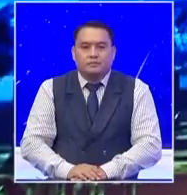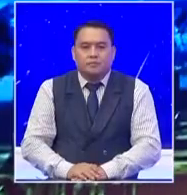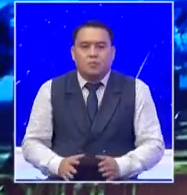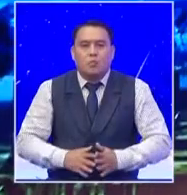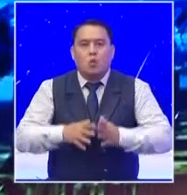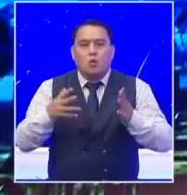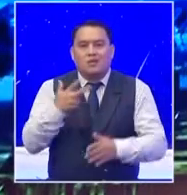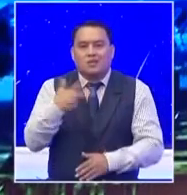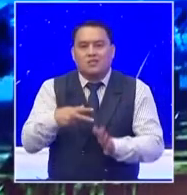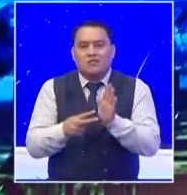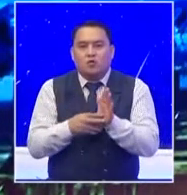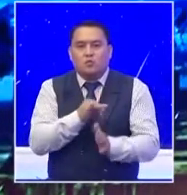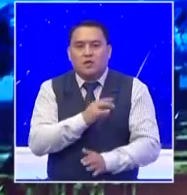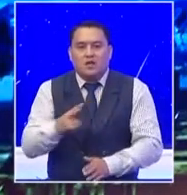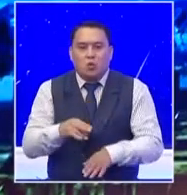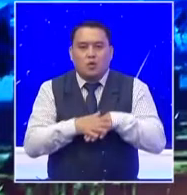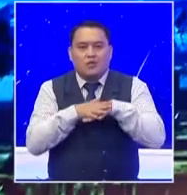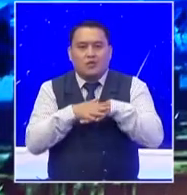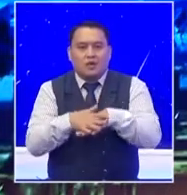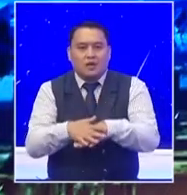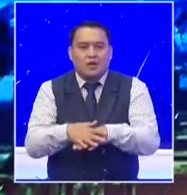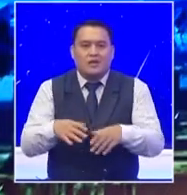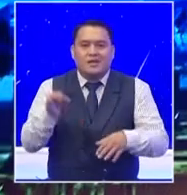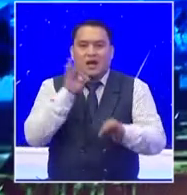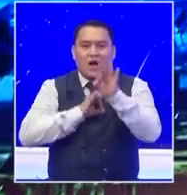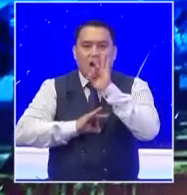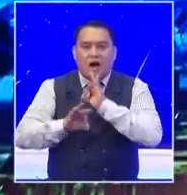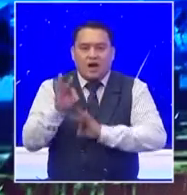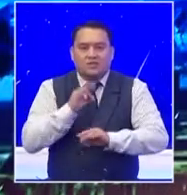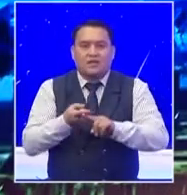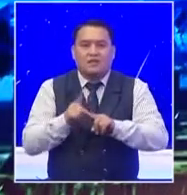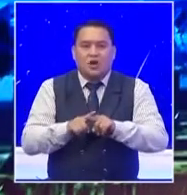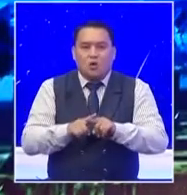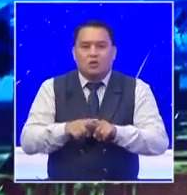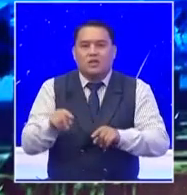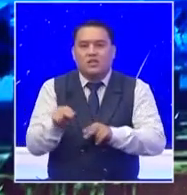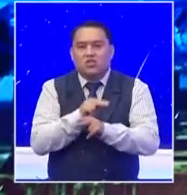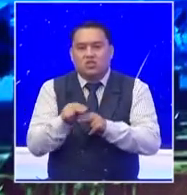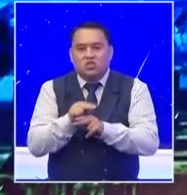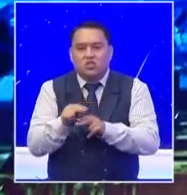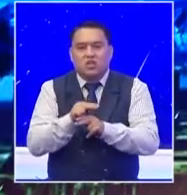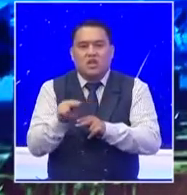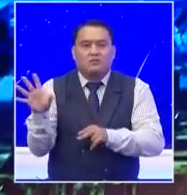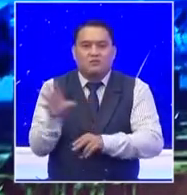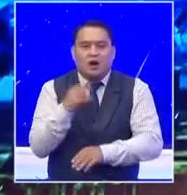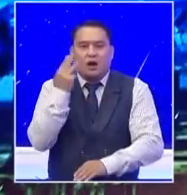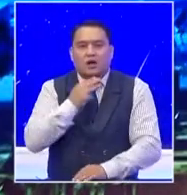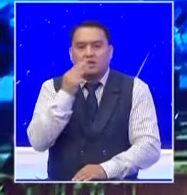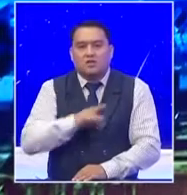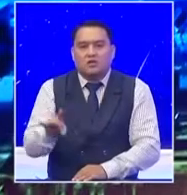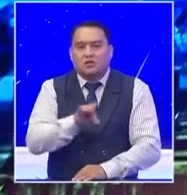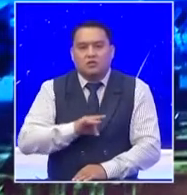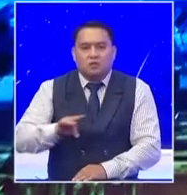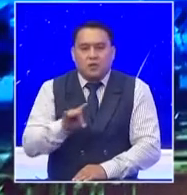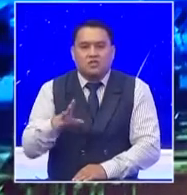Более 38 миллионов тенге выделено в период пандемии на лекарственные препараты для амбулаторного и стационарного лечения в Каратальской